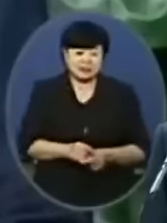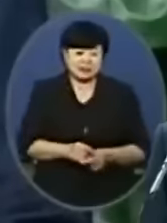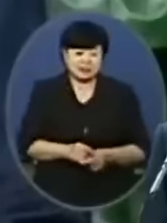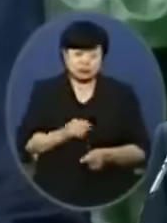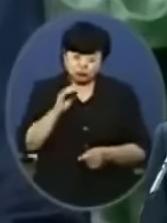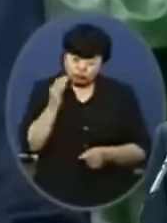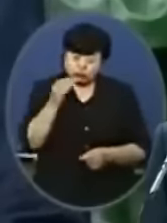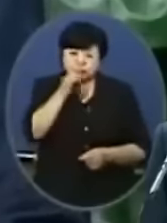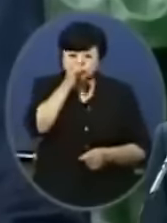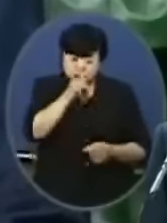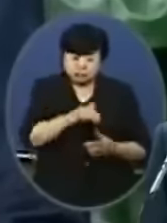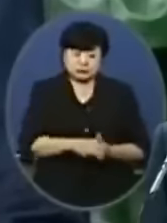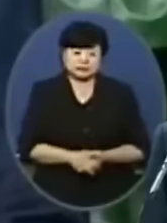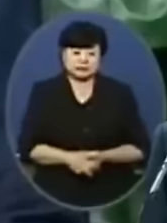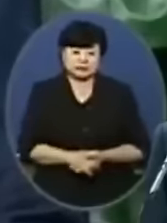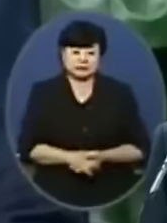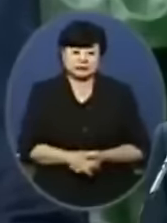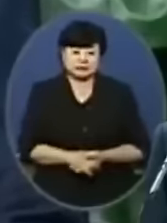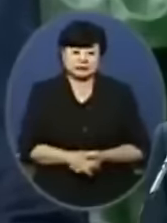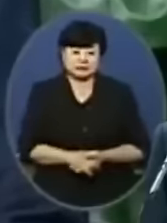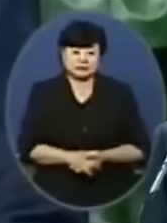있어요.